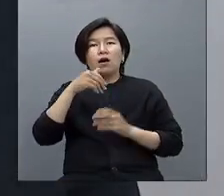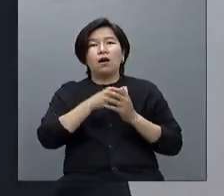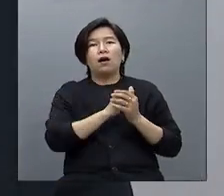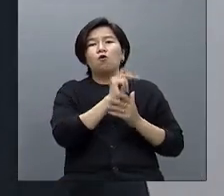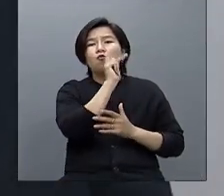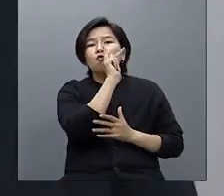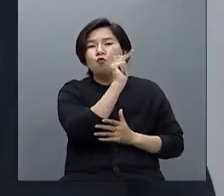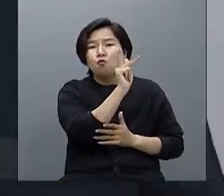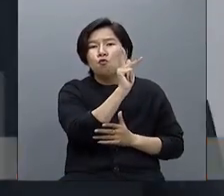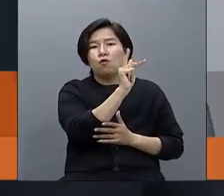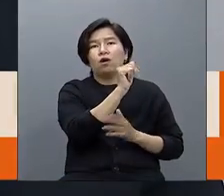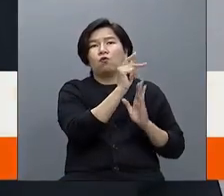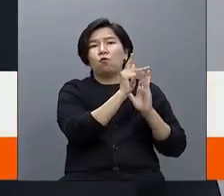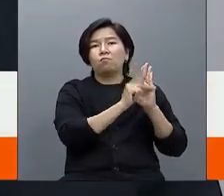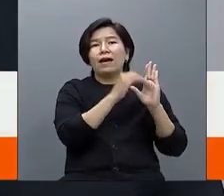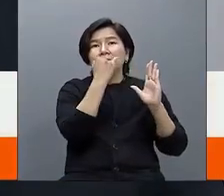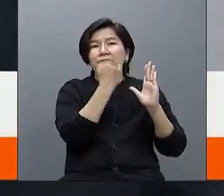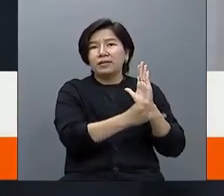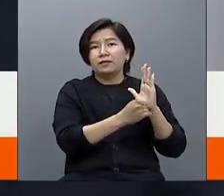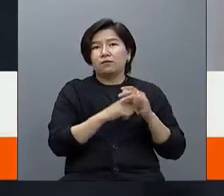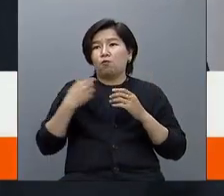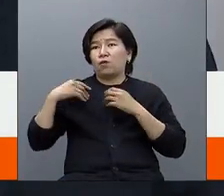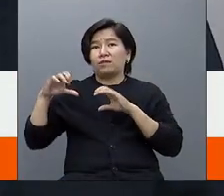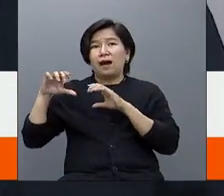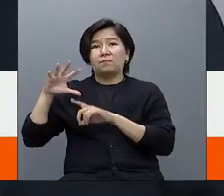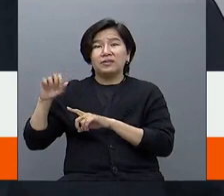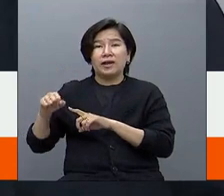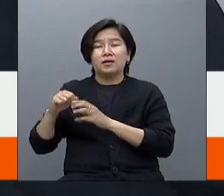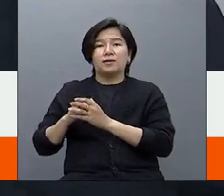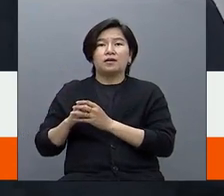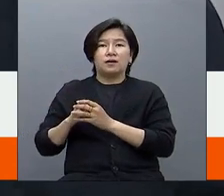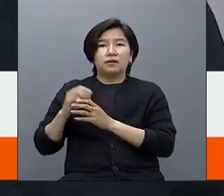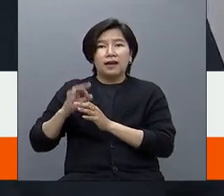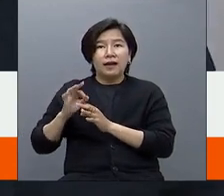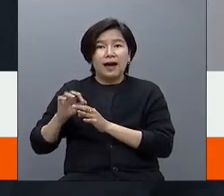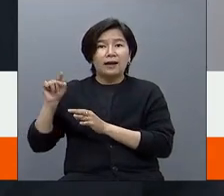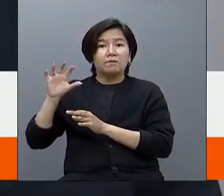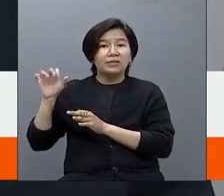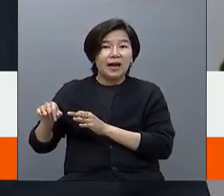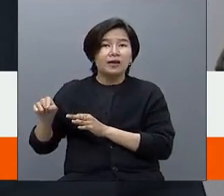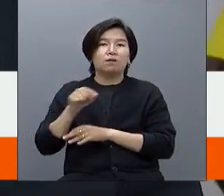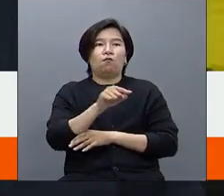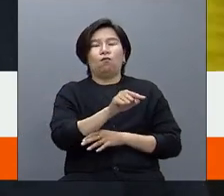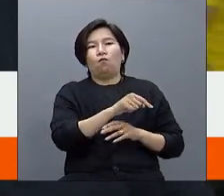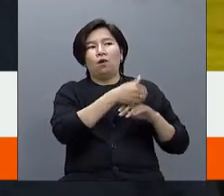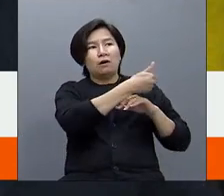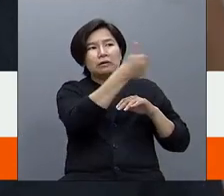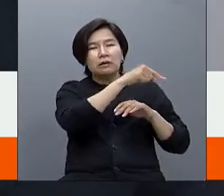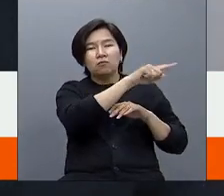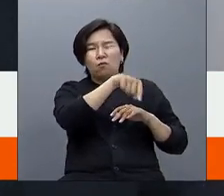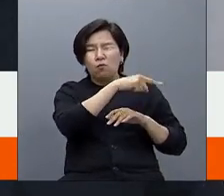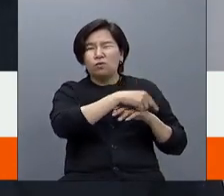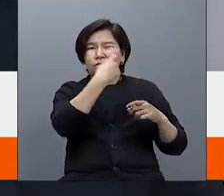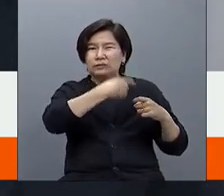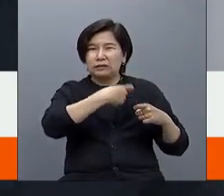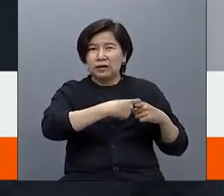มดูจากนโยบายเนี่ยผมว่าหลายพรรคการเมืองแทบจะไม่ได้ใส่ใจในประเด็นนี้ส่วนใหญ่ก็จะใส่ใจในเรื่องการไปรวมกันใคร